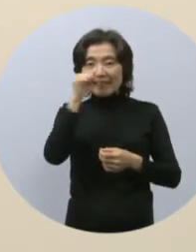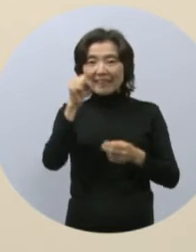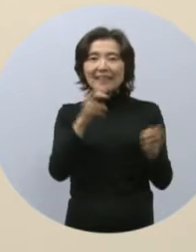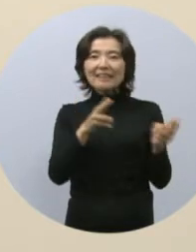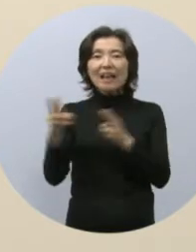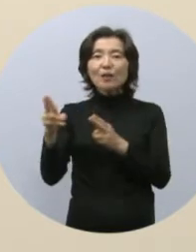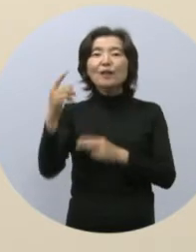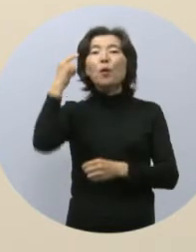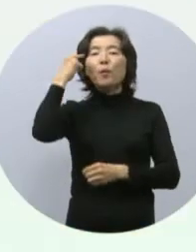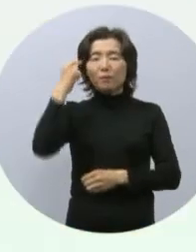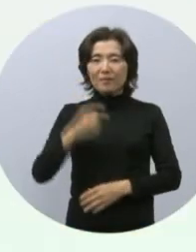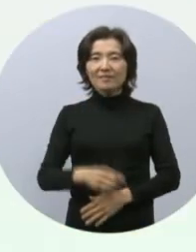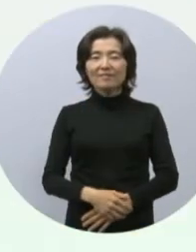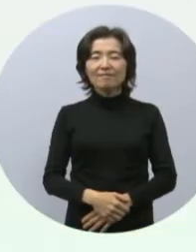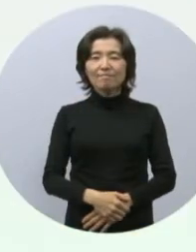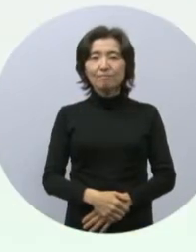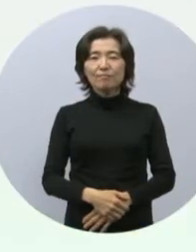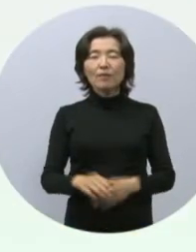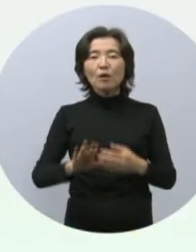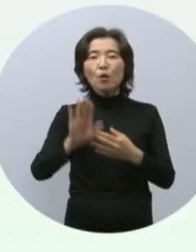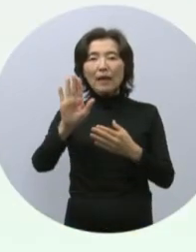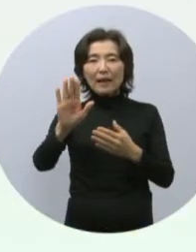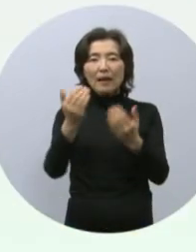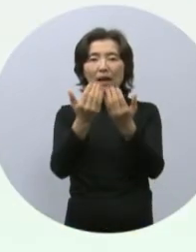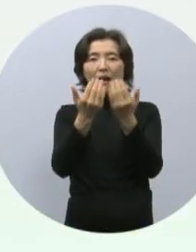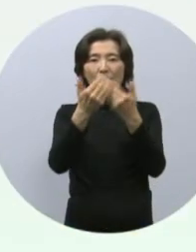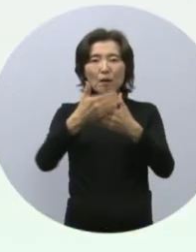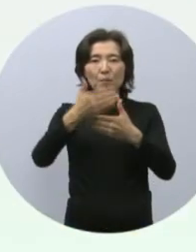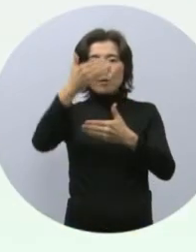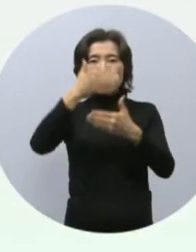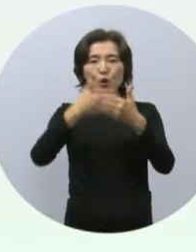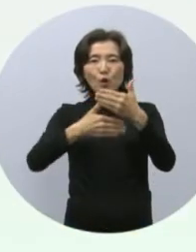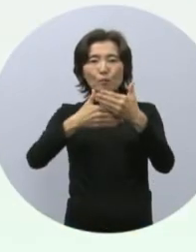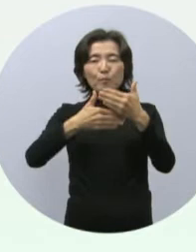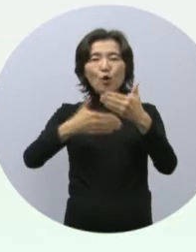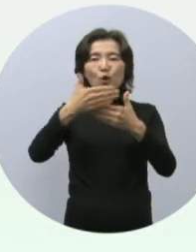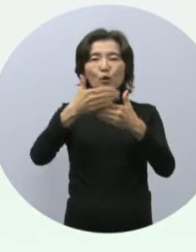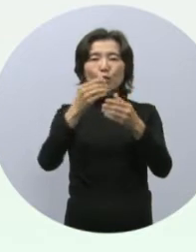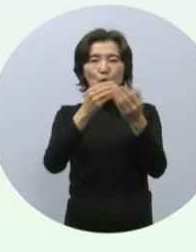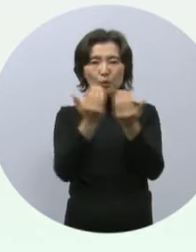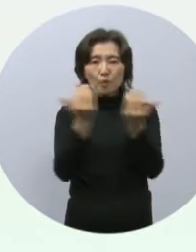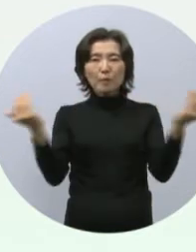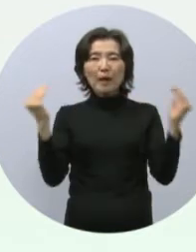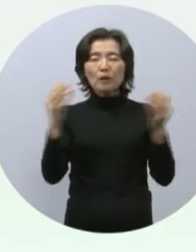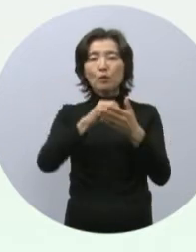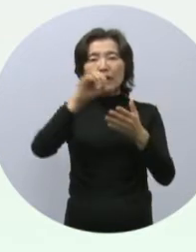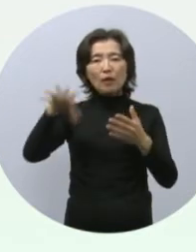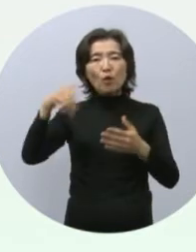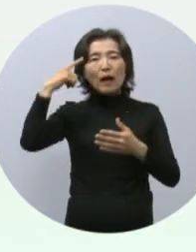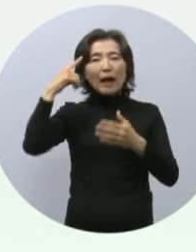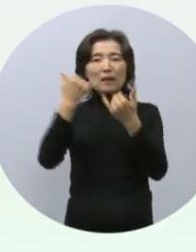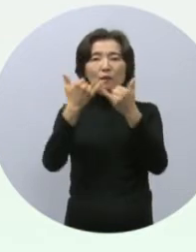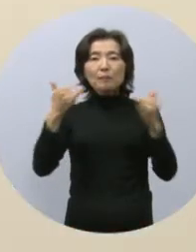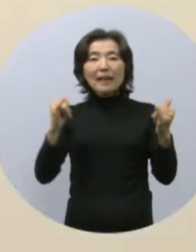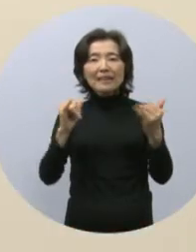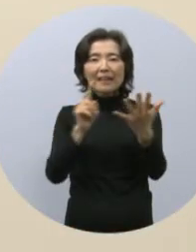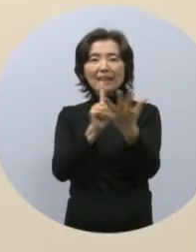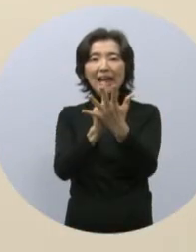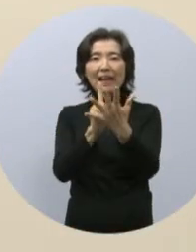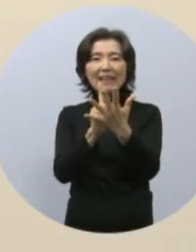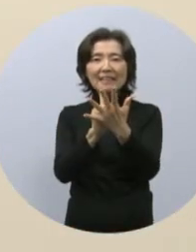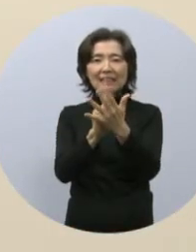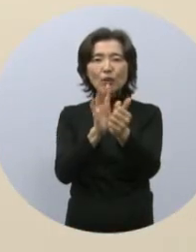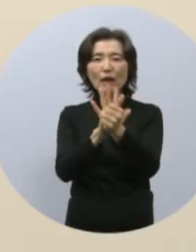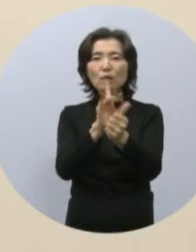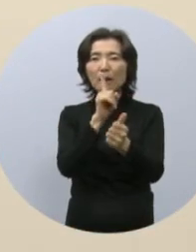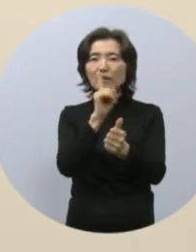になると思いました。 これからブロック塀の撤去を考えている方へ一言お願いします。 通